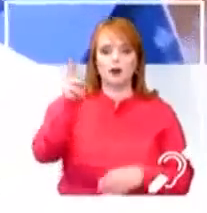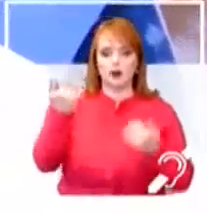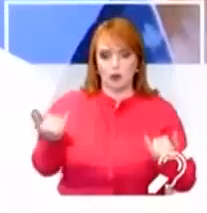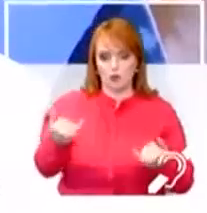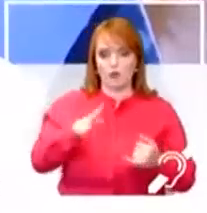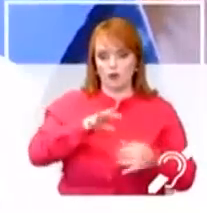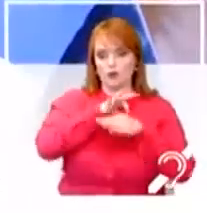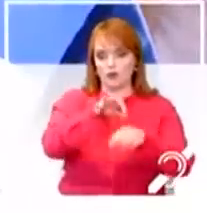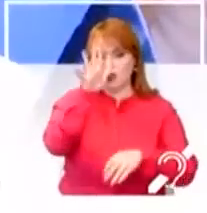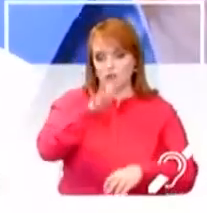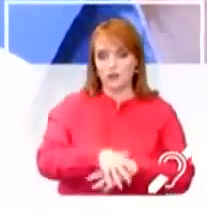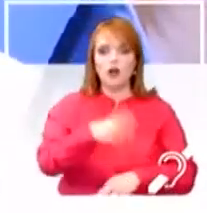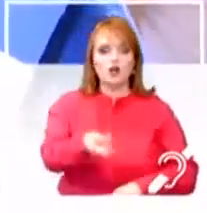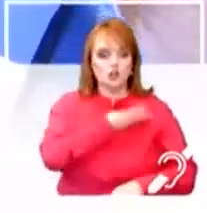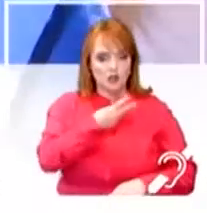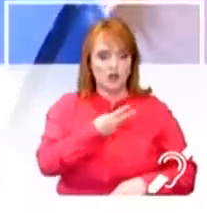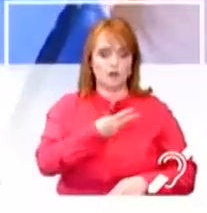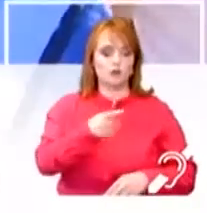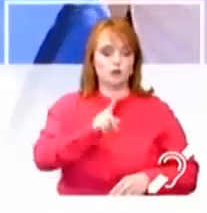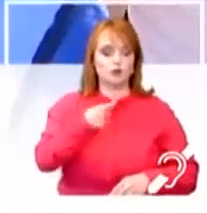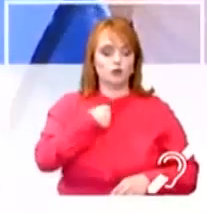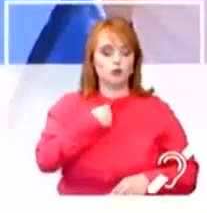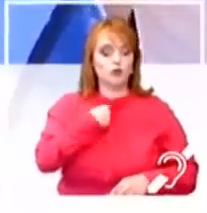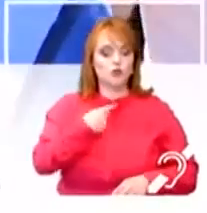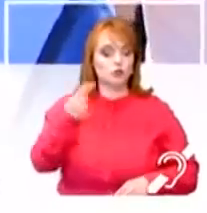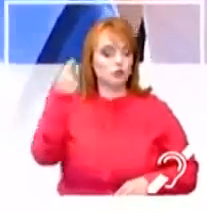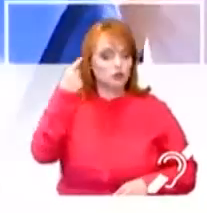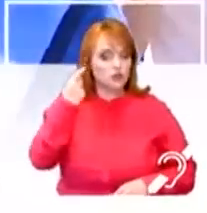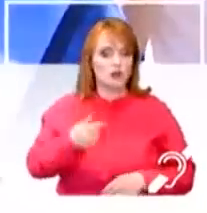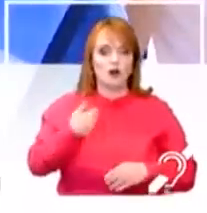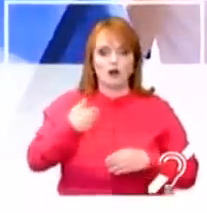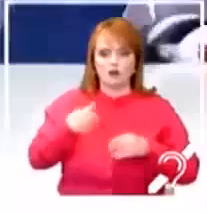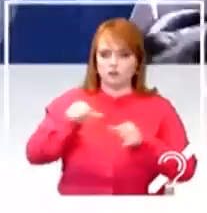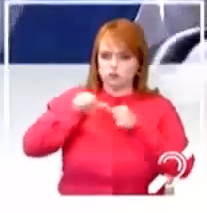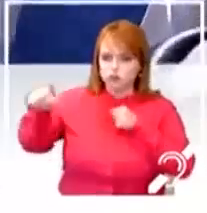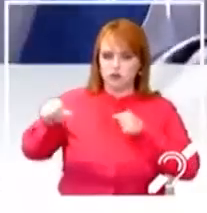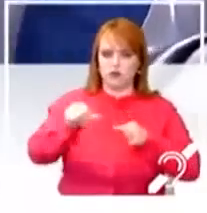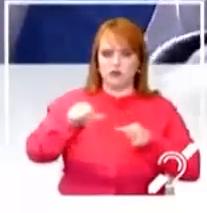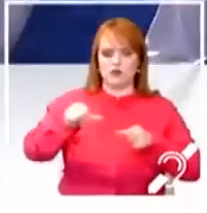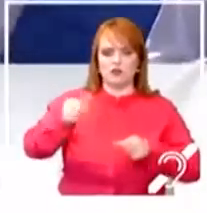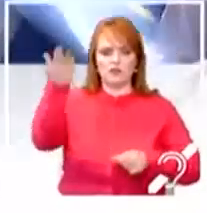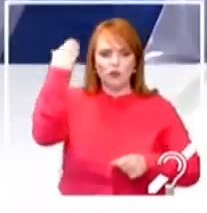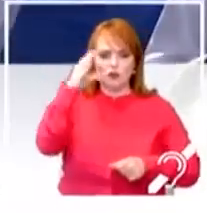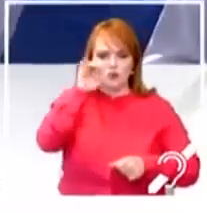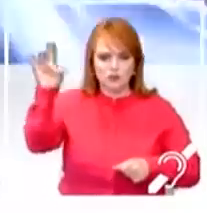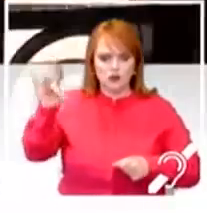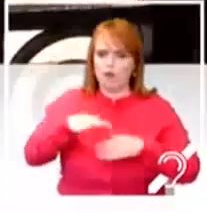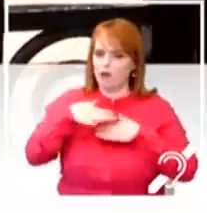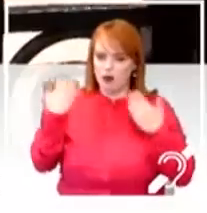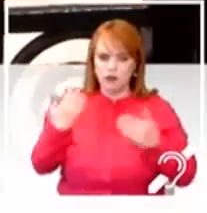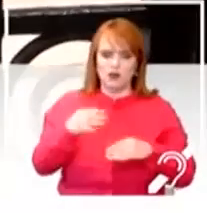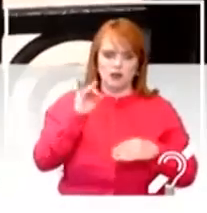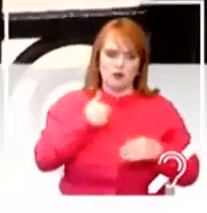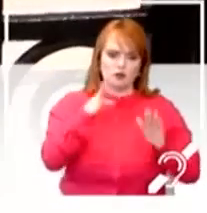cu toții într-o singură voce să spunem că dorim să ne desprindem de trecutul sovietic și să ne apropiem, să ne integrăm în Uniunea